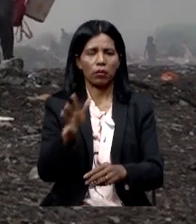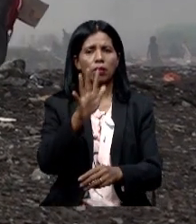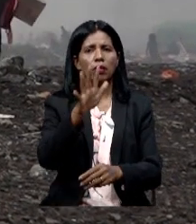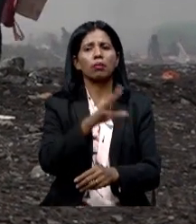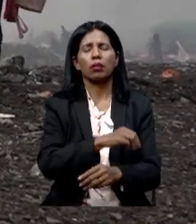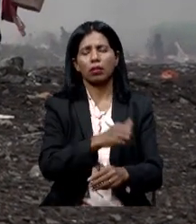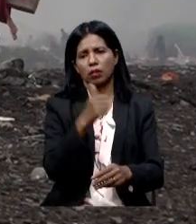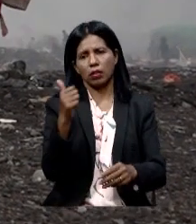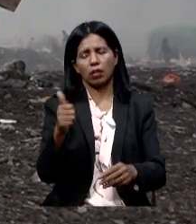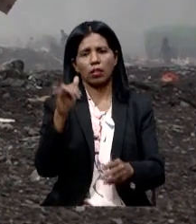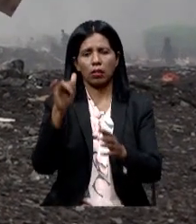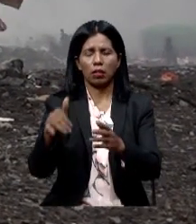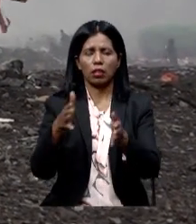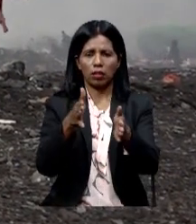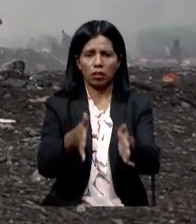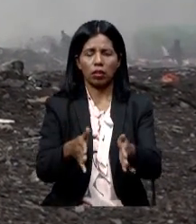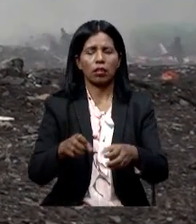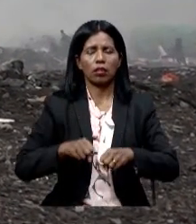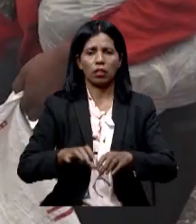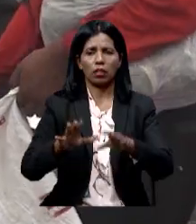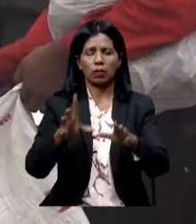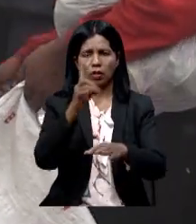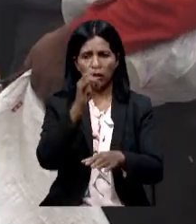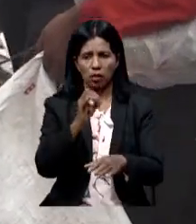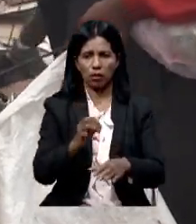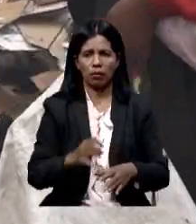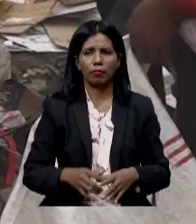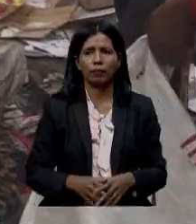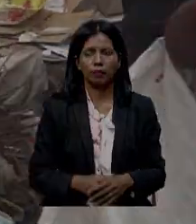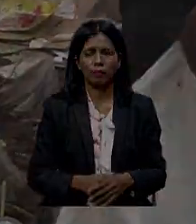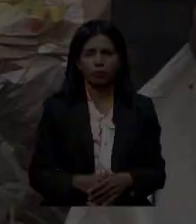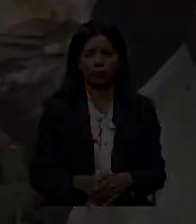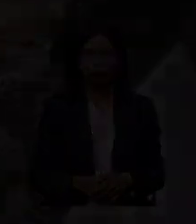seluk hela iha valeta notasi ibu iha kapital dili. Ekipa kobertura ZMN.